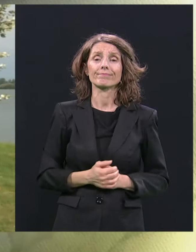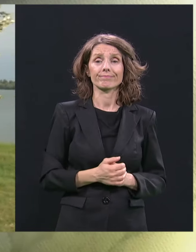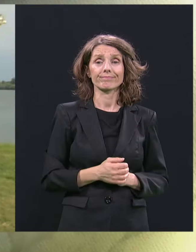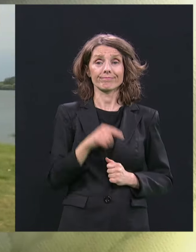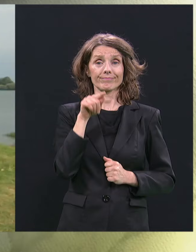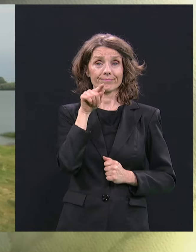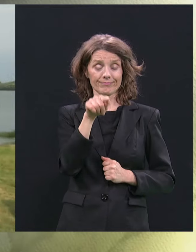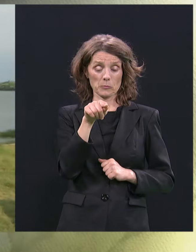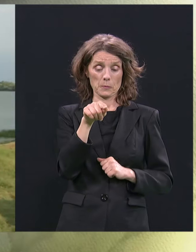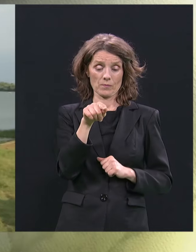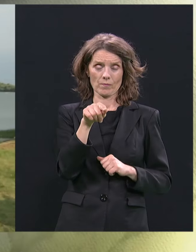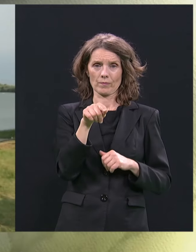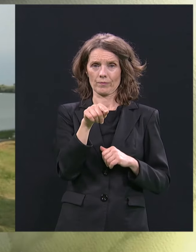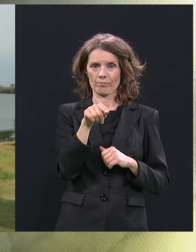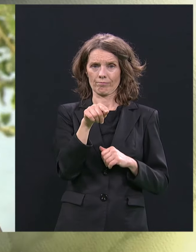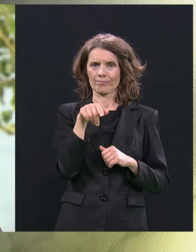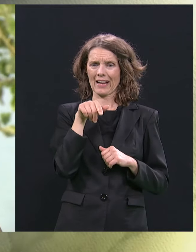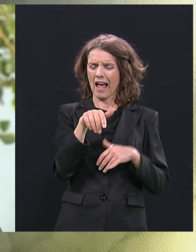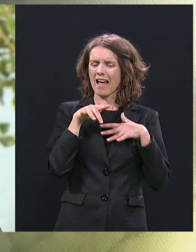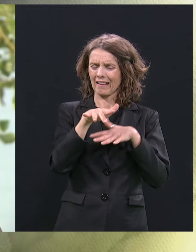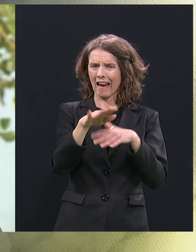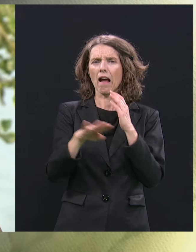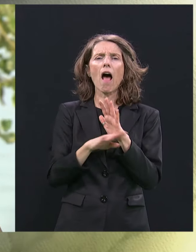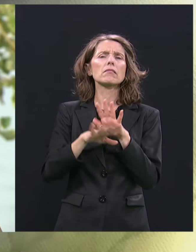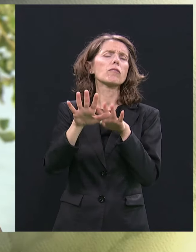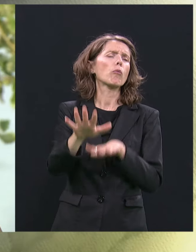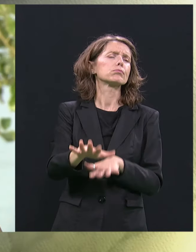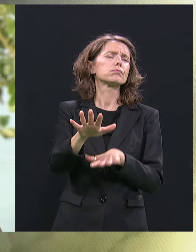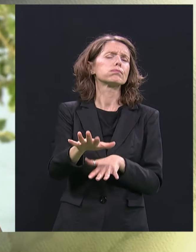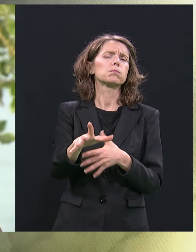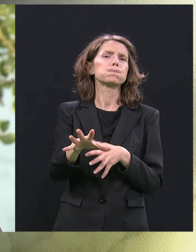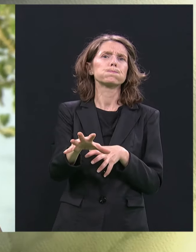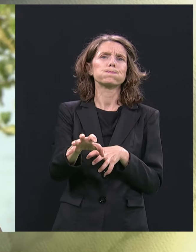tehnološki proces, odnosno proces fosilizacije koji se dešava u vodi,